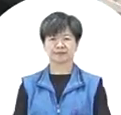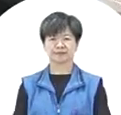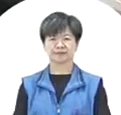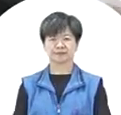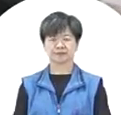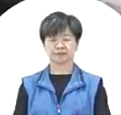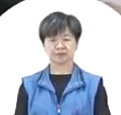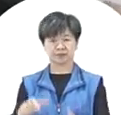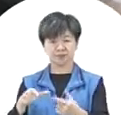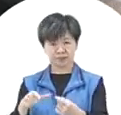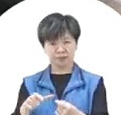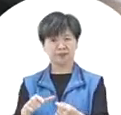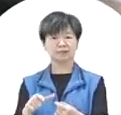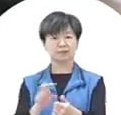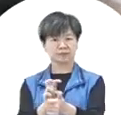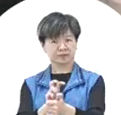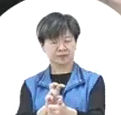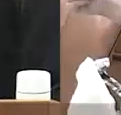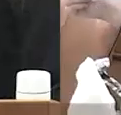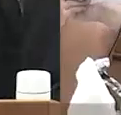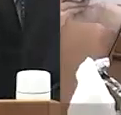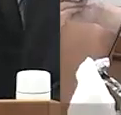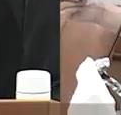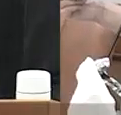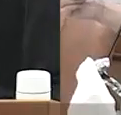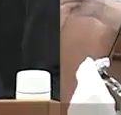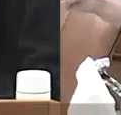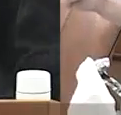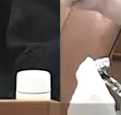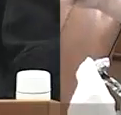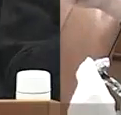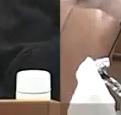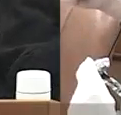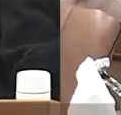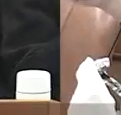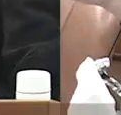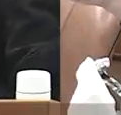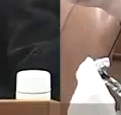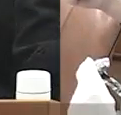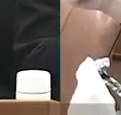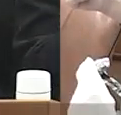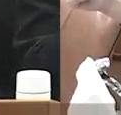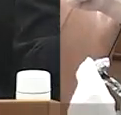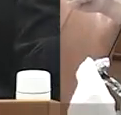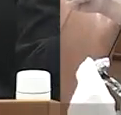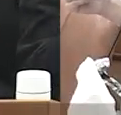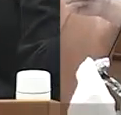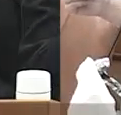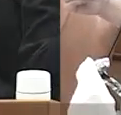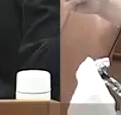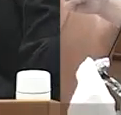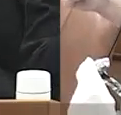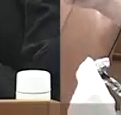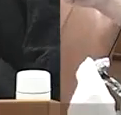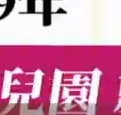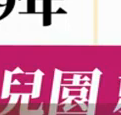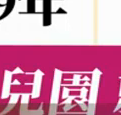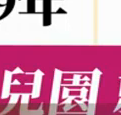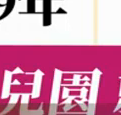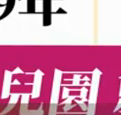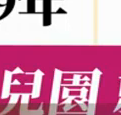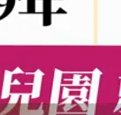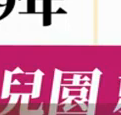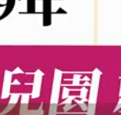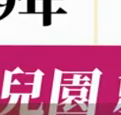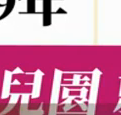公托哈，公共托婴跟公共幼儿园的量能不足的话，好，在下一页哈，其实很多爸爸妈妈，新北市的爸爸妈妈